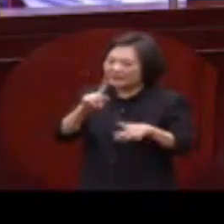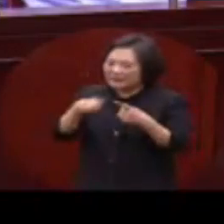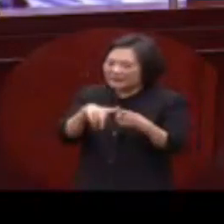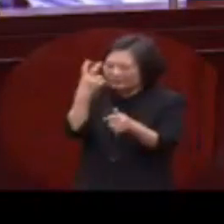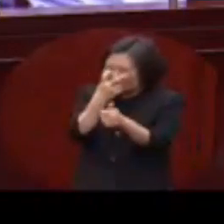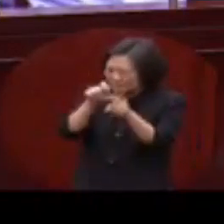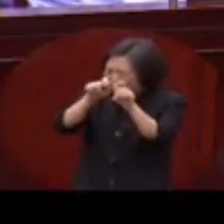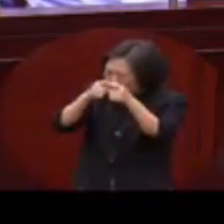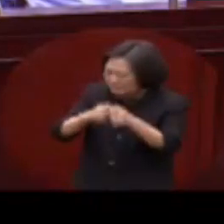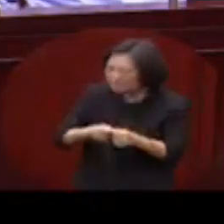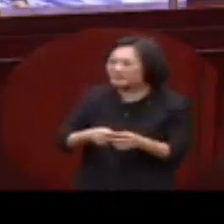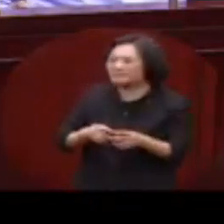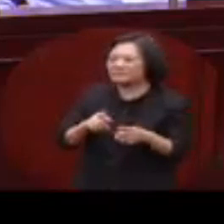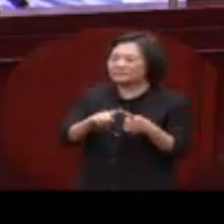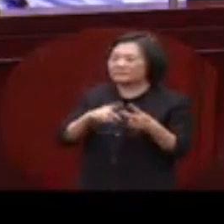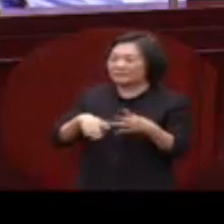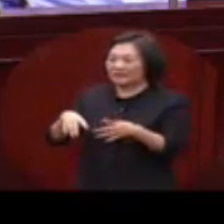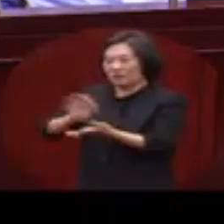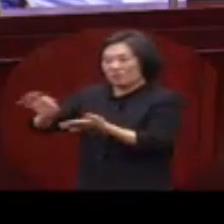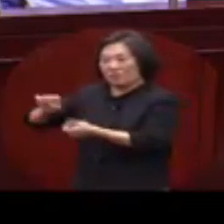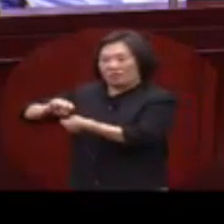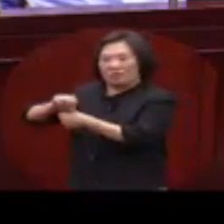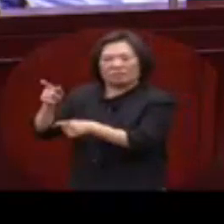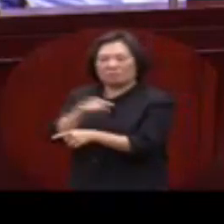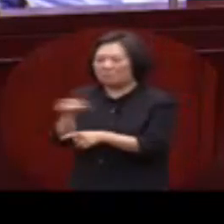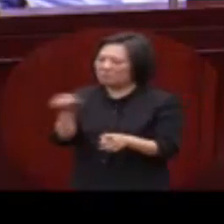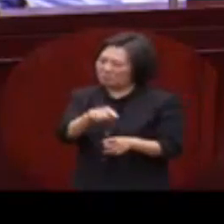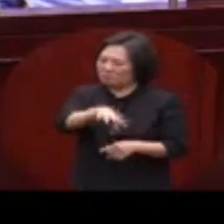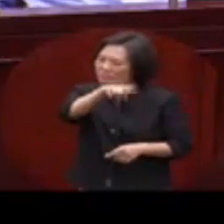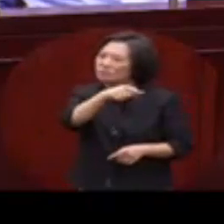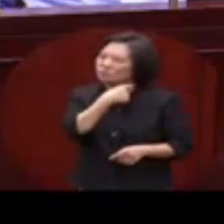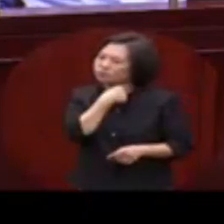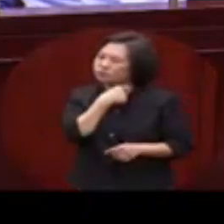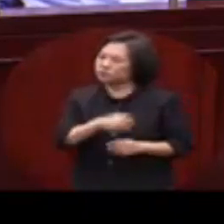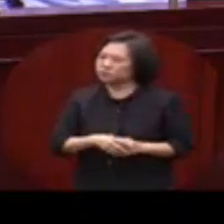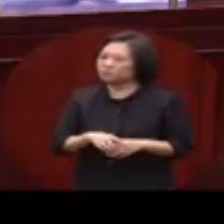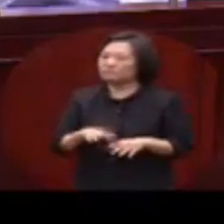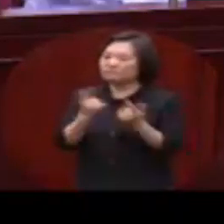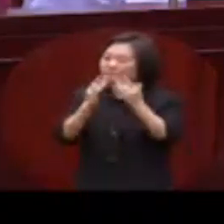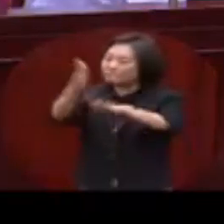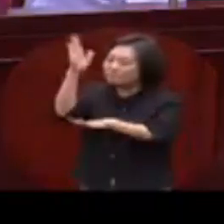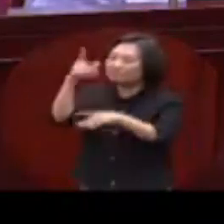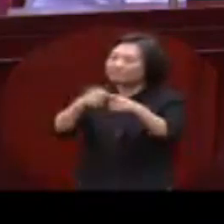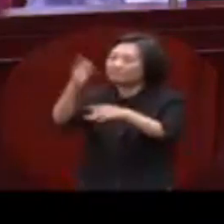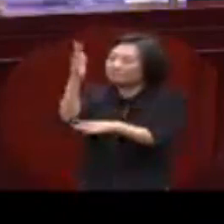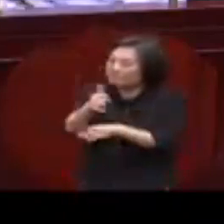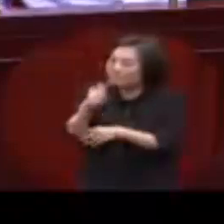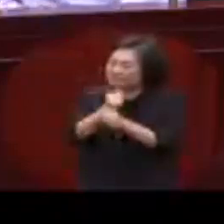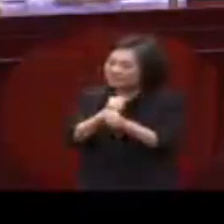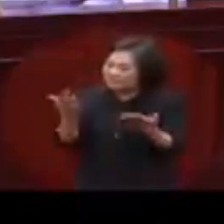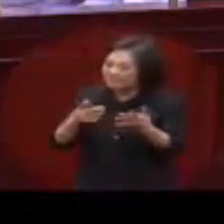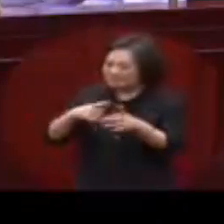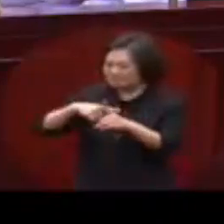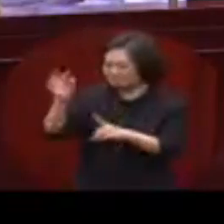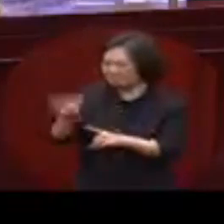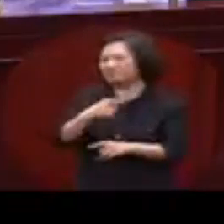扩大财政支出更优先。所以我们在这段时间呢，还是希望整个台北市政府的公务员的效率可以再更提高一点。